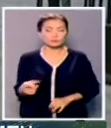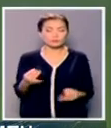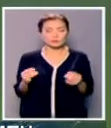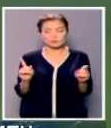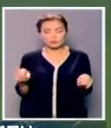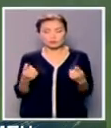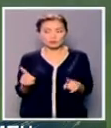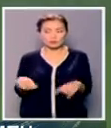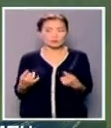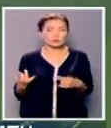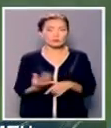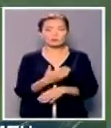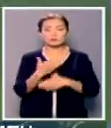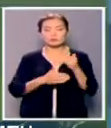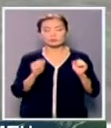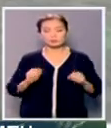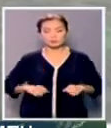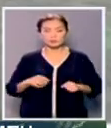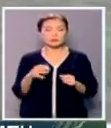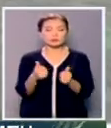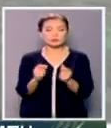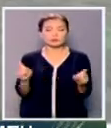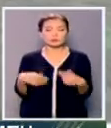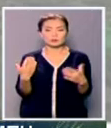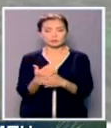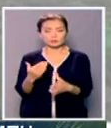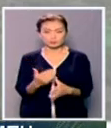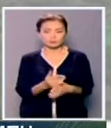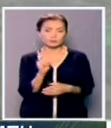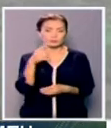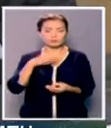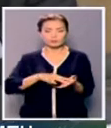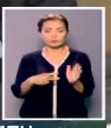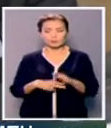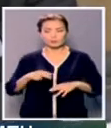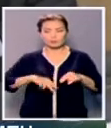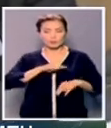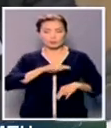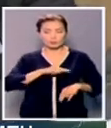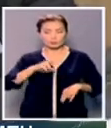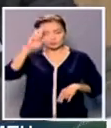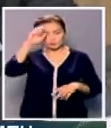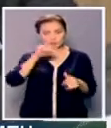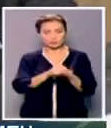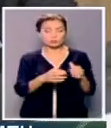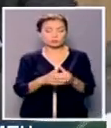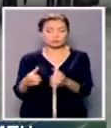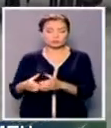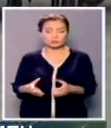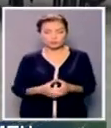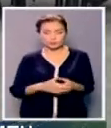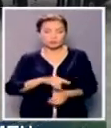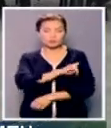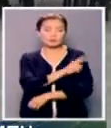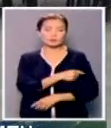даму даңғылының алғы шарты, ал оның жандануына үлес қосатын бірден-бір құрылым – үкіметтік емес ұйымдар. Кіл